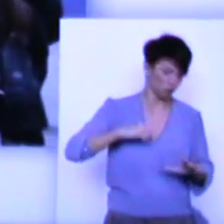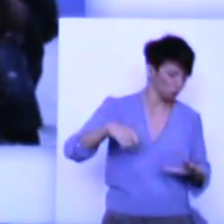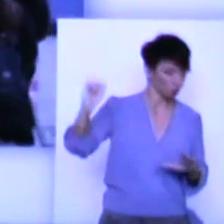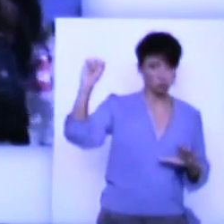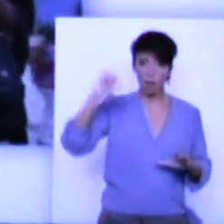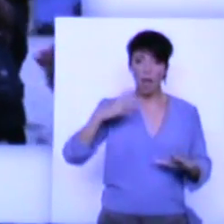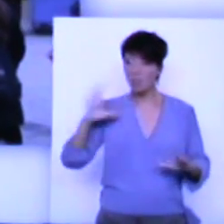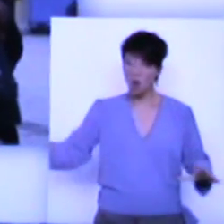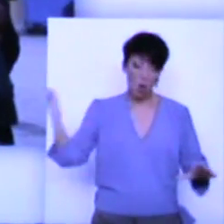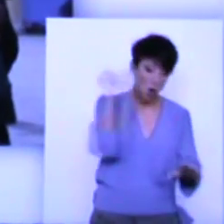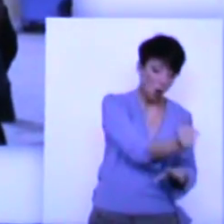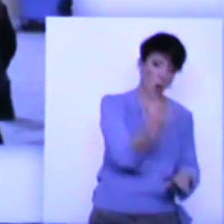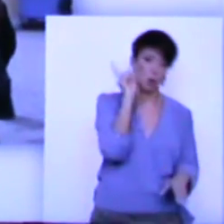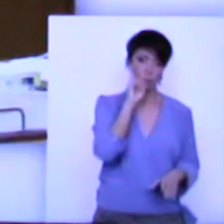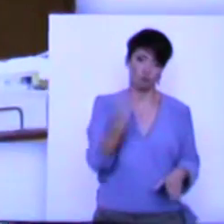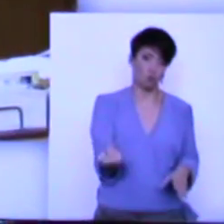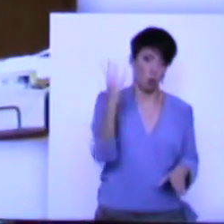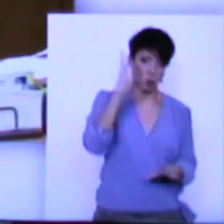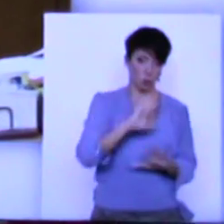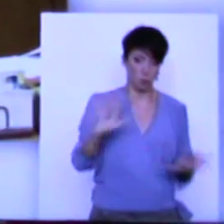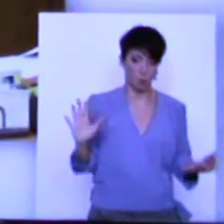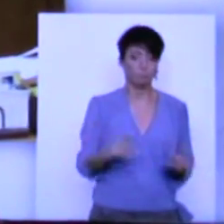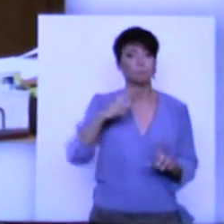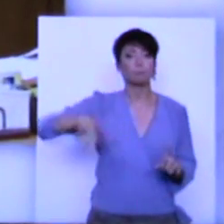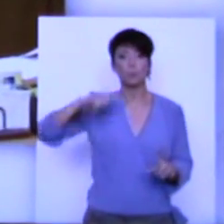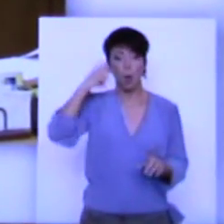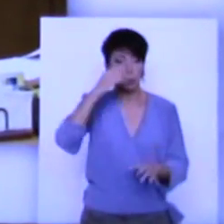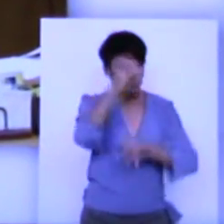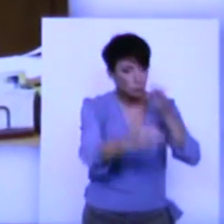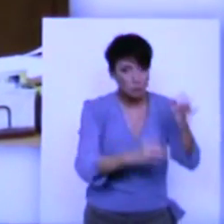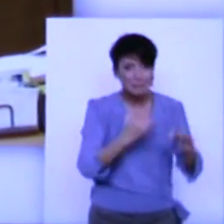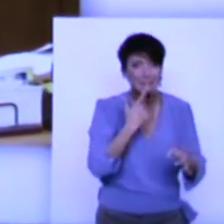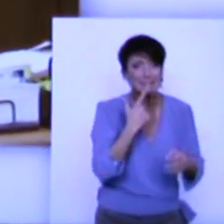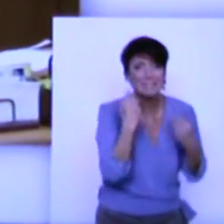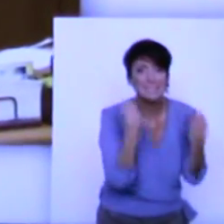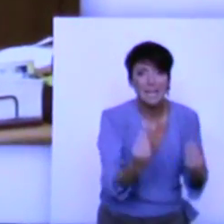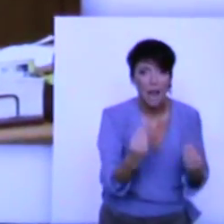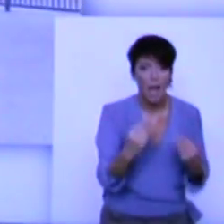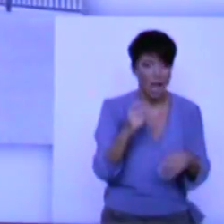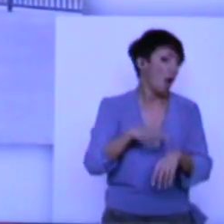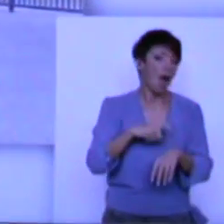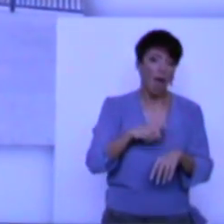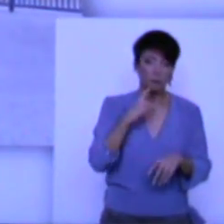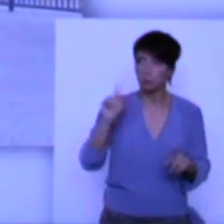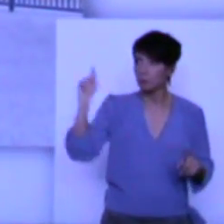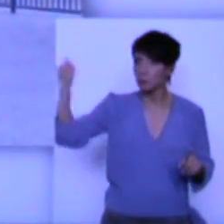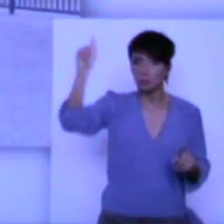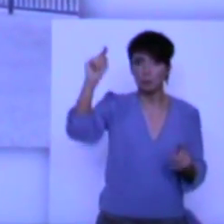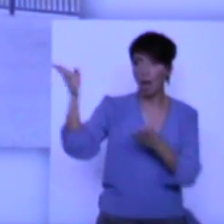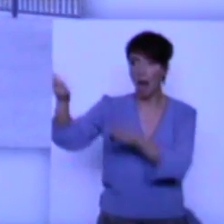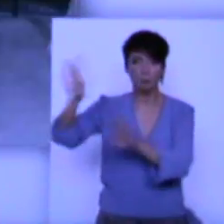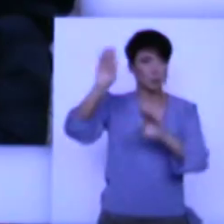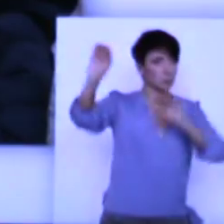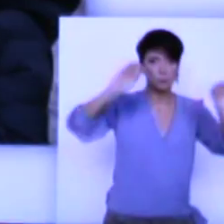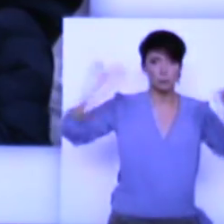να αναπληρωθεί η καινή θέση της νηπιαγωγού. Μάταια οι γονείς προσπαθούν να του εξηγήσουν ότι πλέον δεν υπάρχουν καινές θέσεις σε άλλα σχολεία για να τα